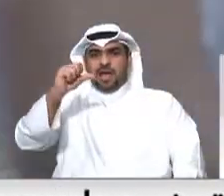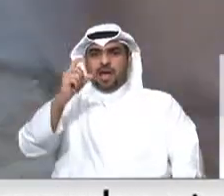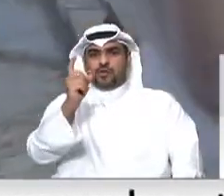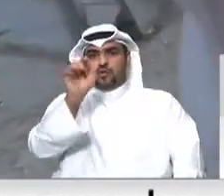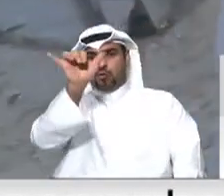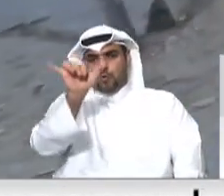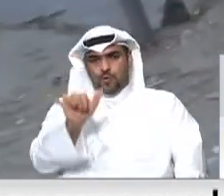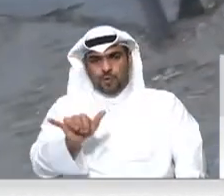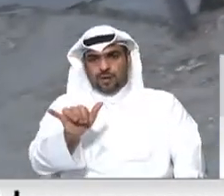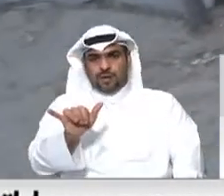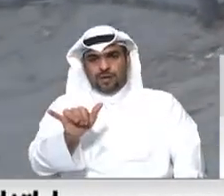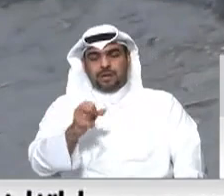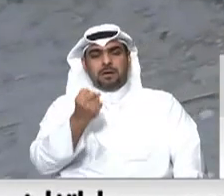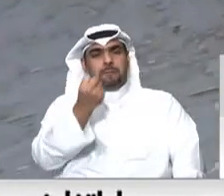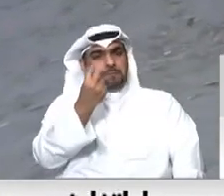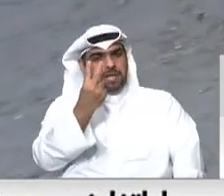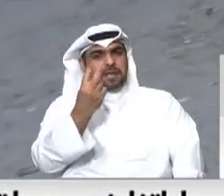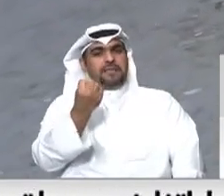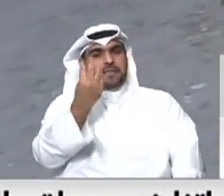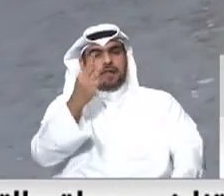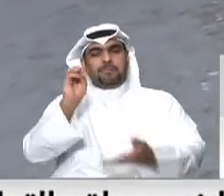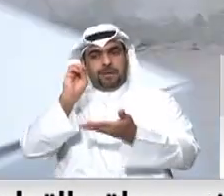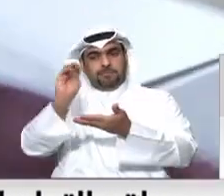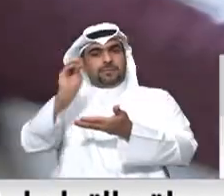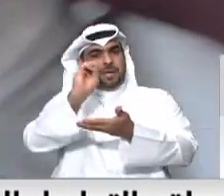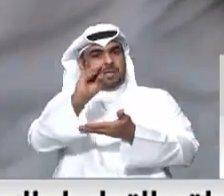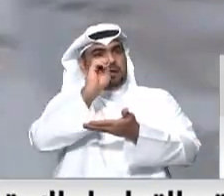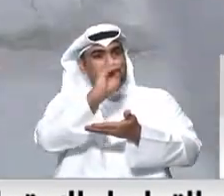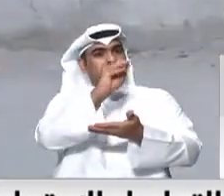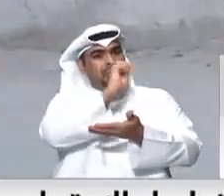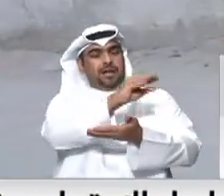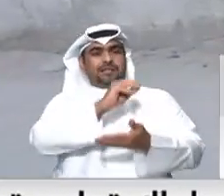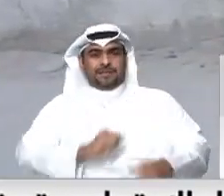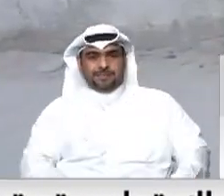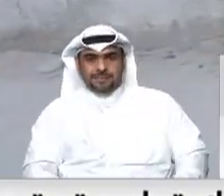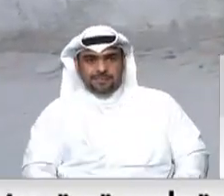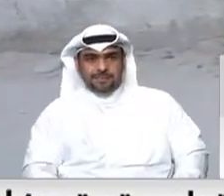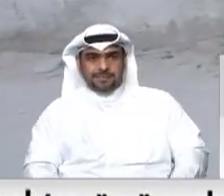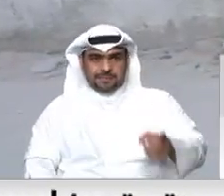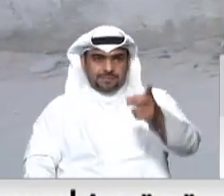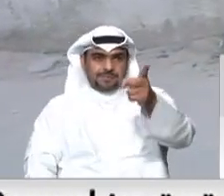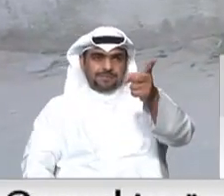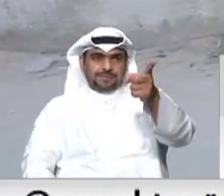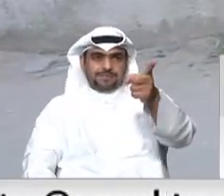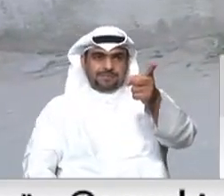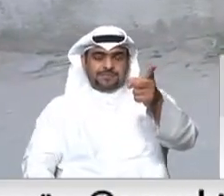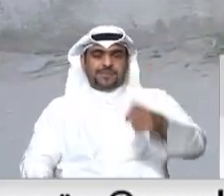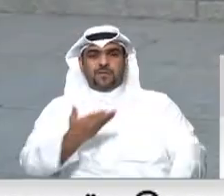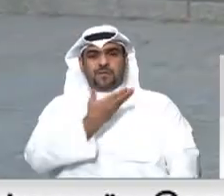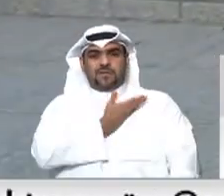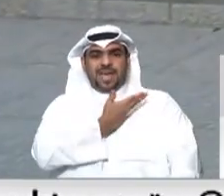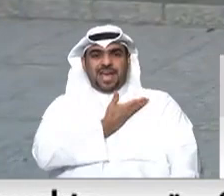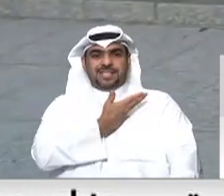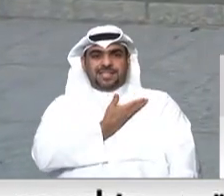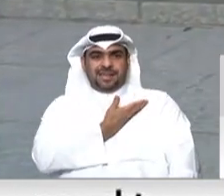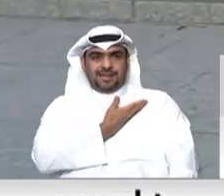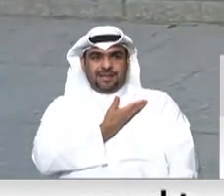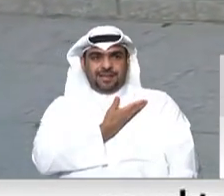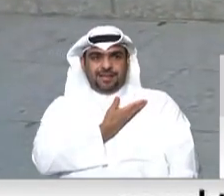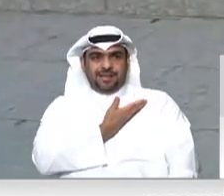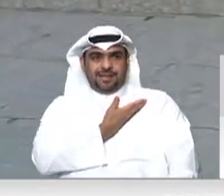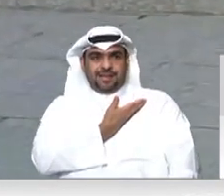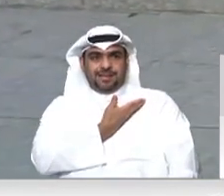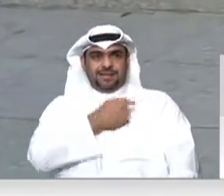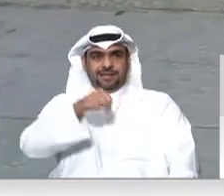الطرود الغذائية الإغاثية عليهم في مختلف محافظات قطاع غزة، وذلك ضمن